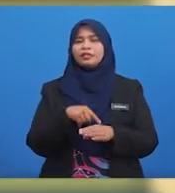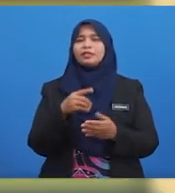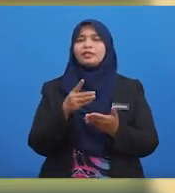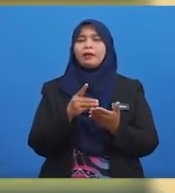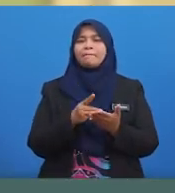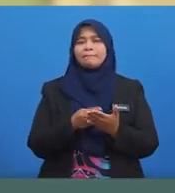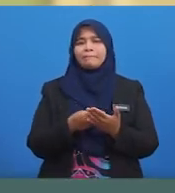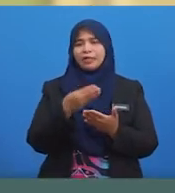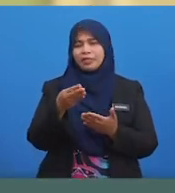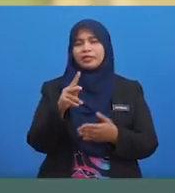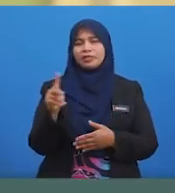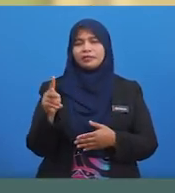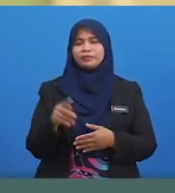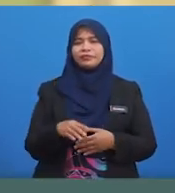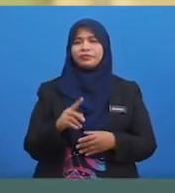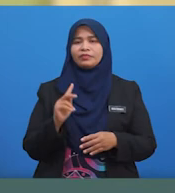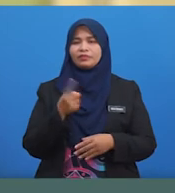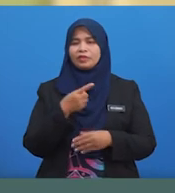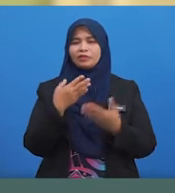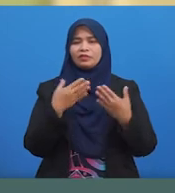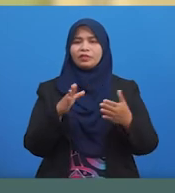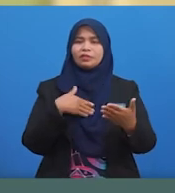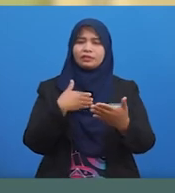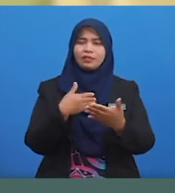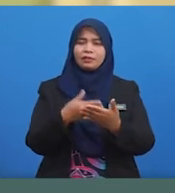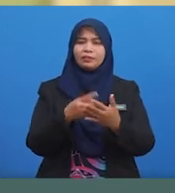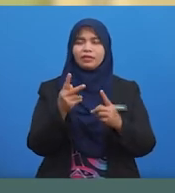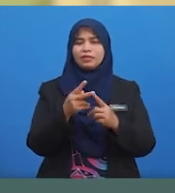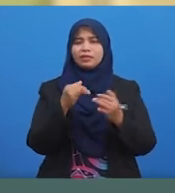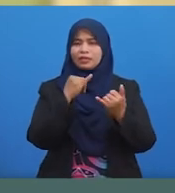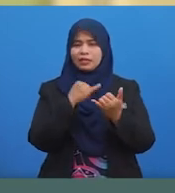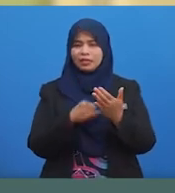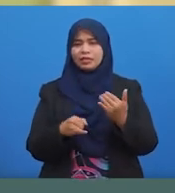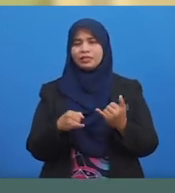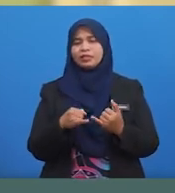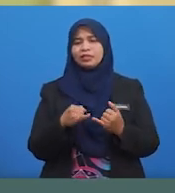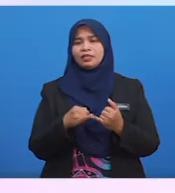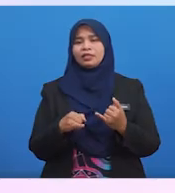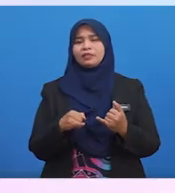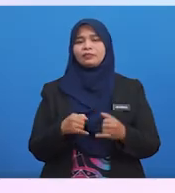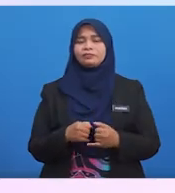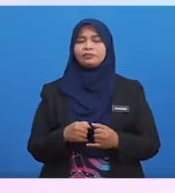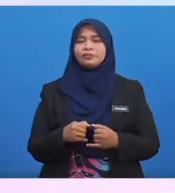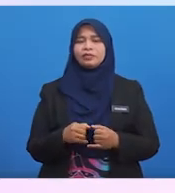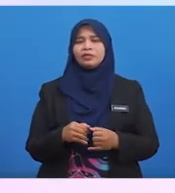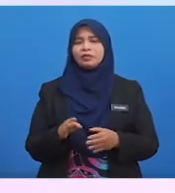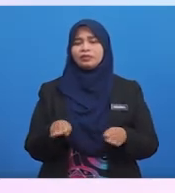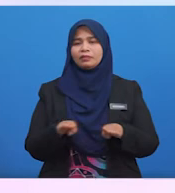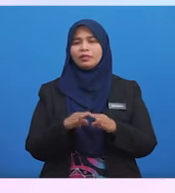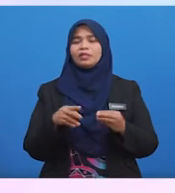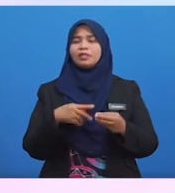akhirnya jika sudah sampai ke Penghujung classf ada hari ini sebagai